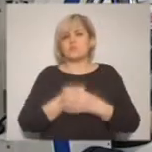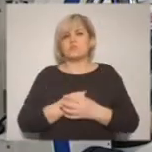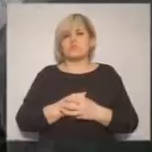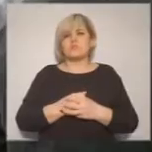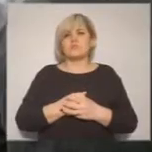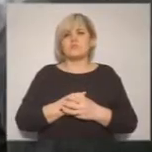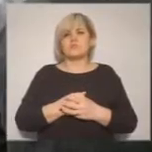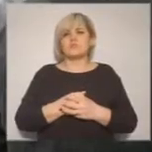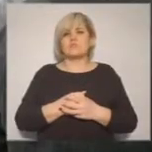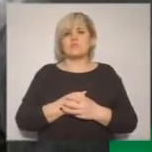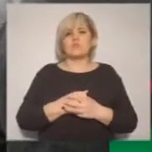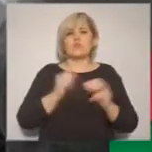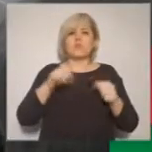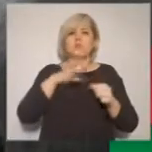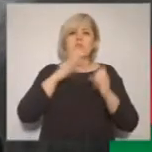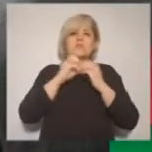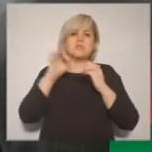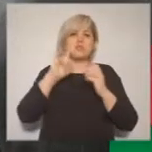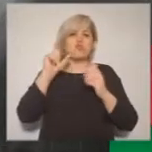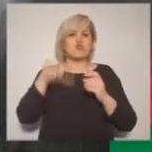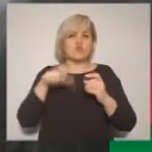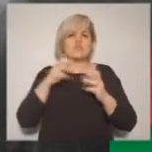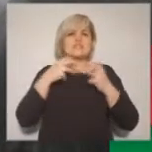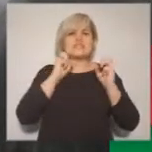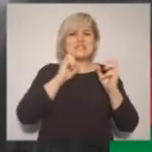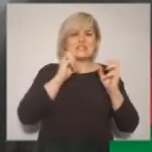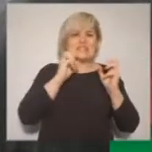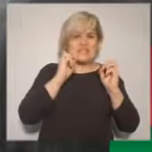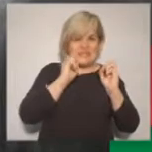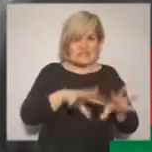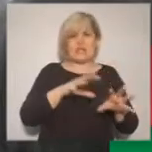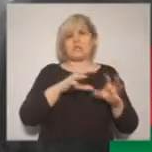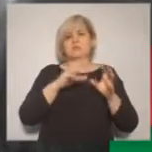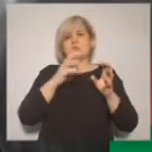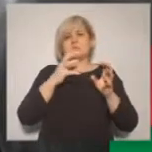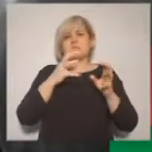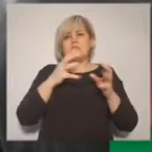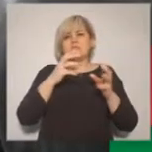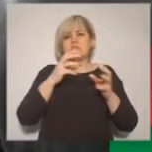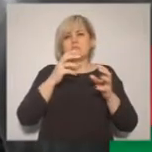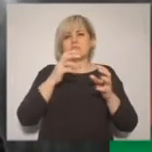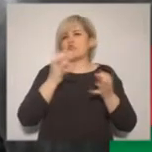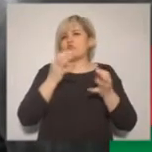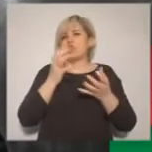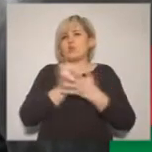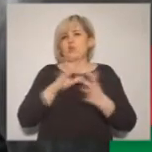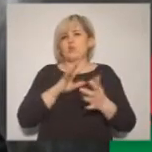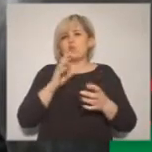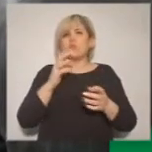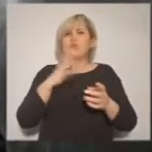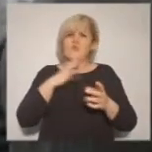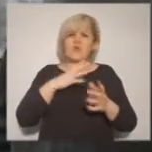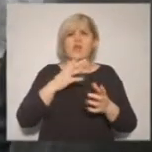учета. Может быть, и 10 раз человек сдаст и ничего не найти. Это же тоже, это вероятность. Мы только... Но они там есть. О вероятности? Не